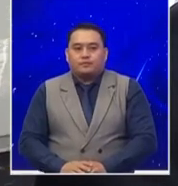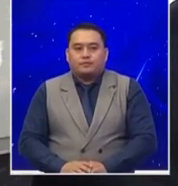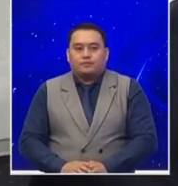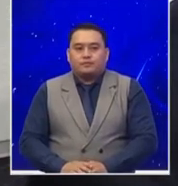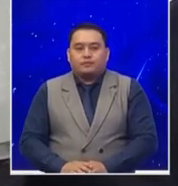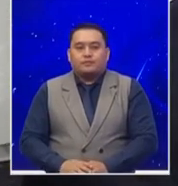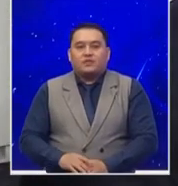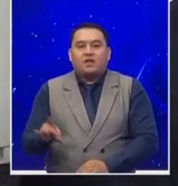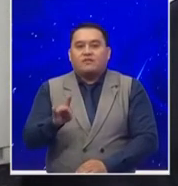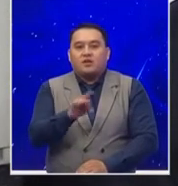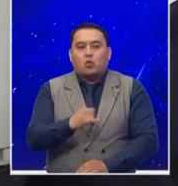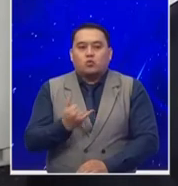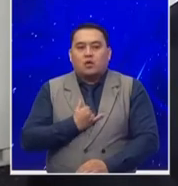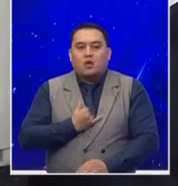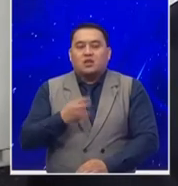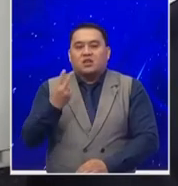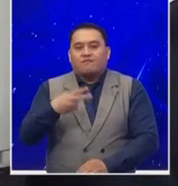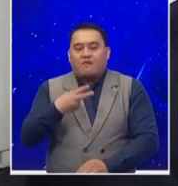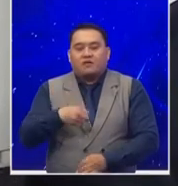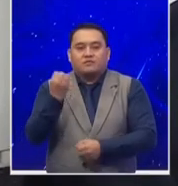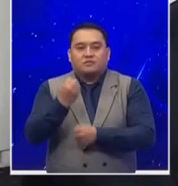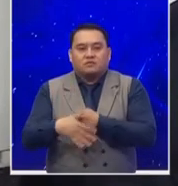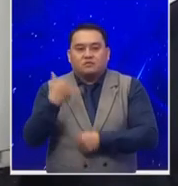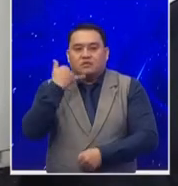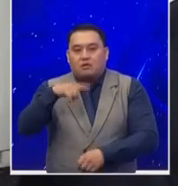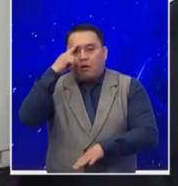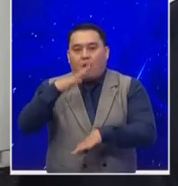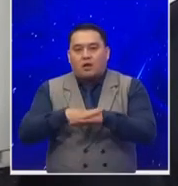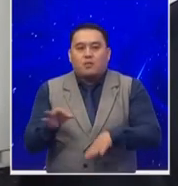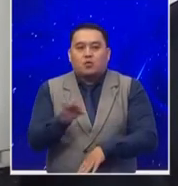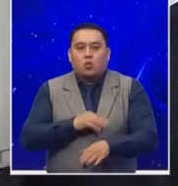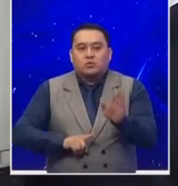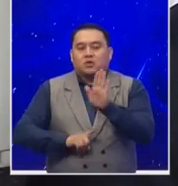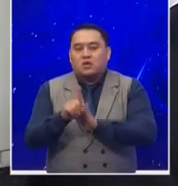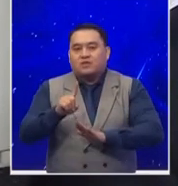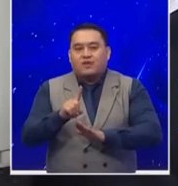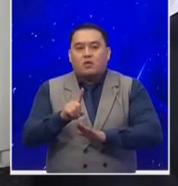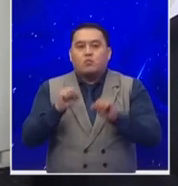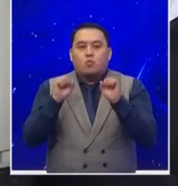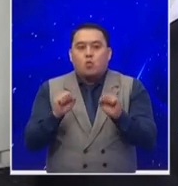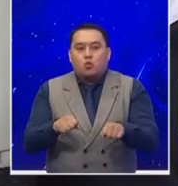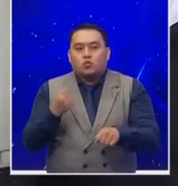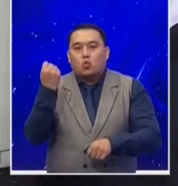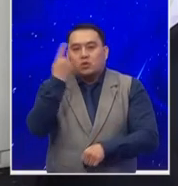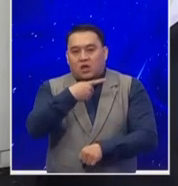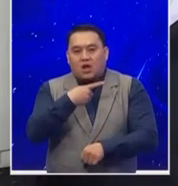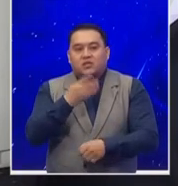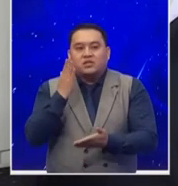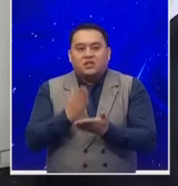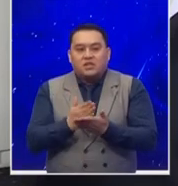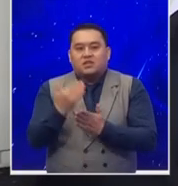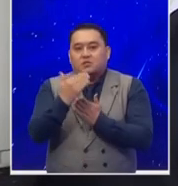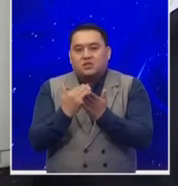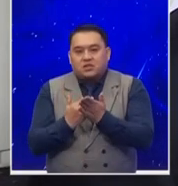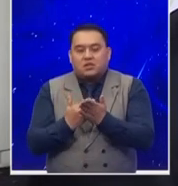В регионе функционирует 20 справочных колл-центров. На сайте Акимата области запущен сервис, где можно уточнить, есть вы или нет в